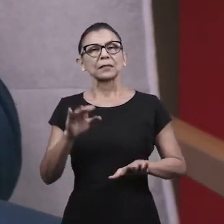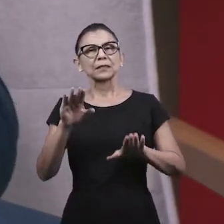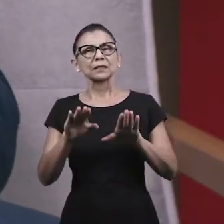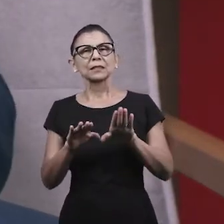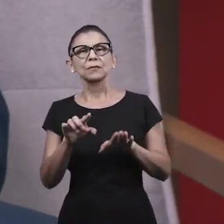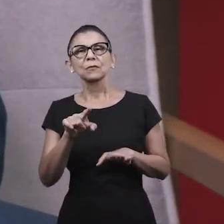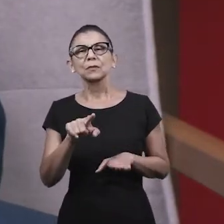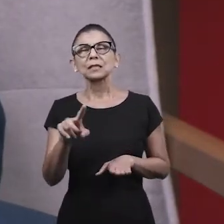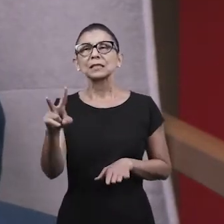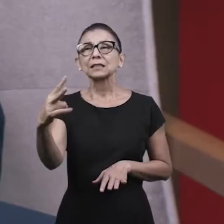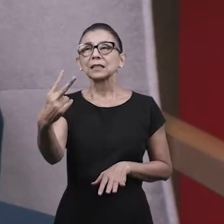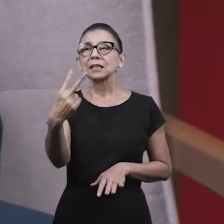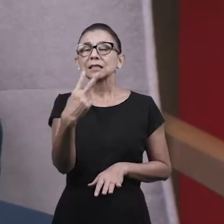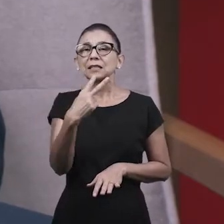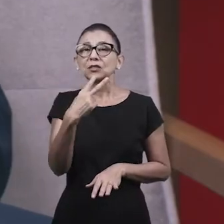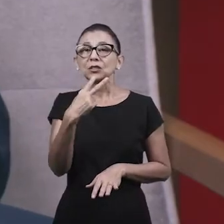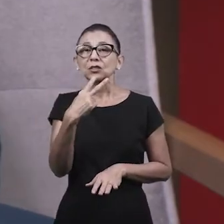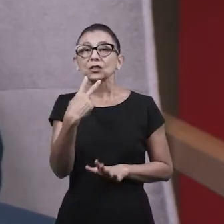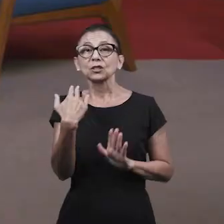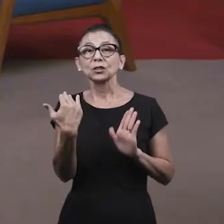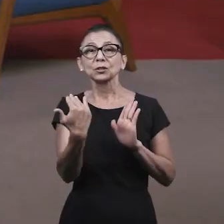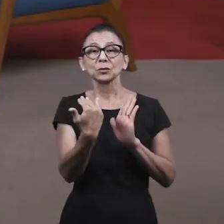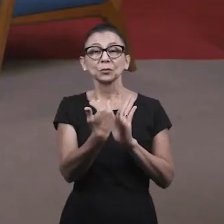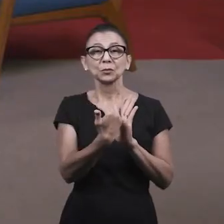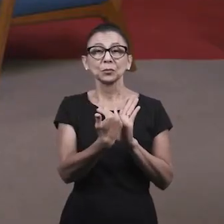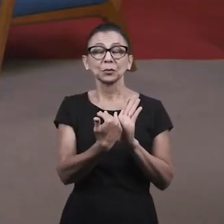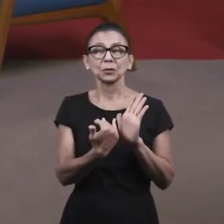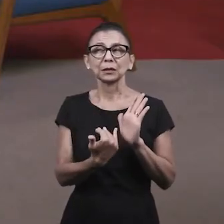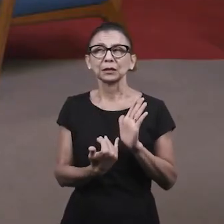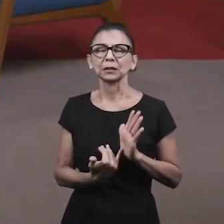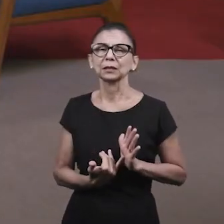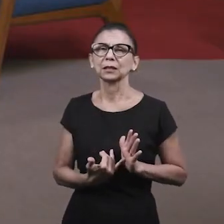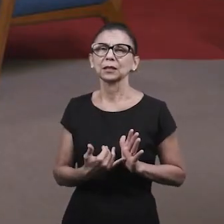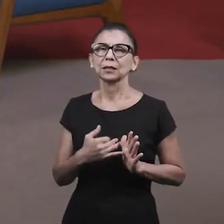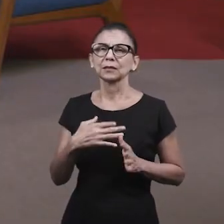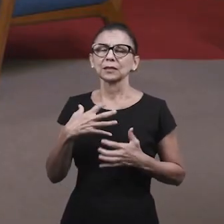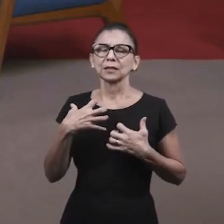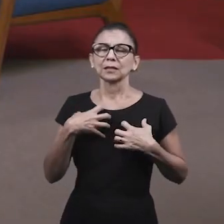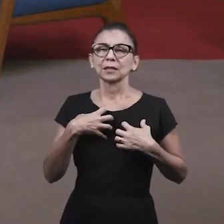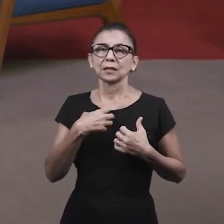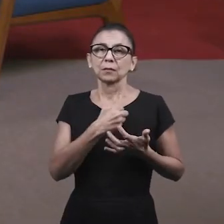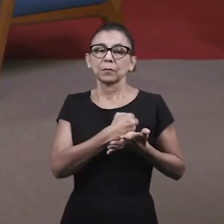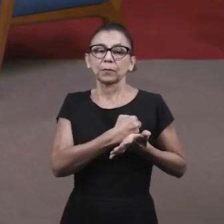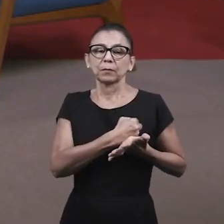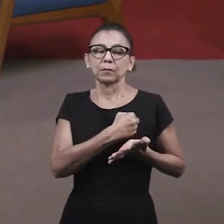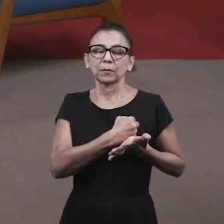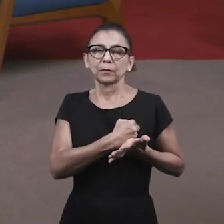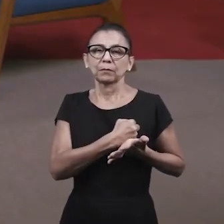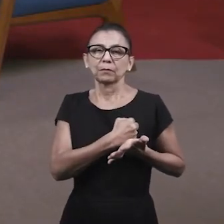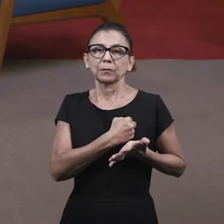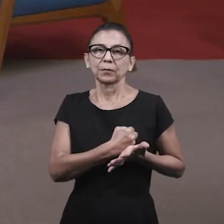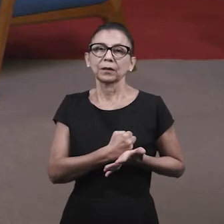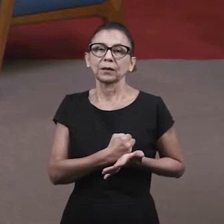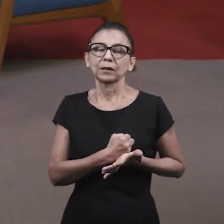moi? C'est la soif de Dieu, la soif de la parole du Seigneur, l'opération du Saint-Esprit.